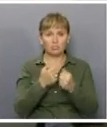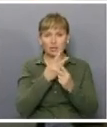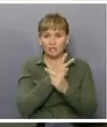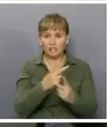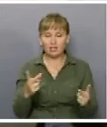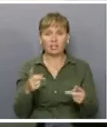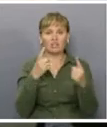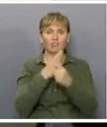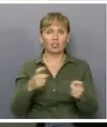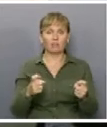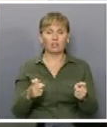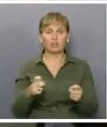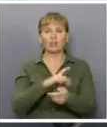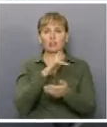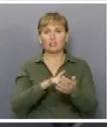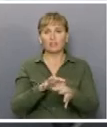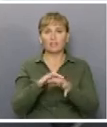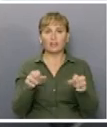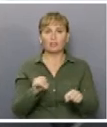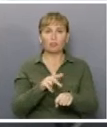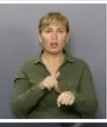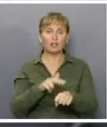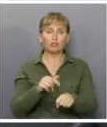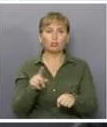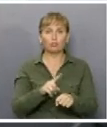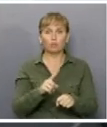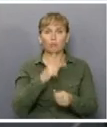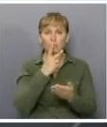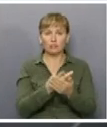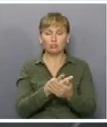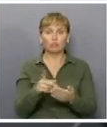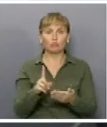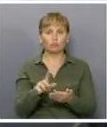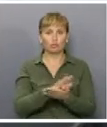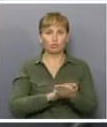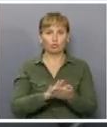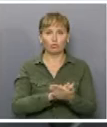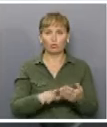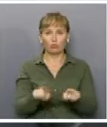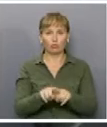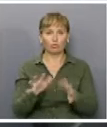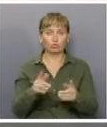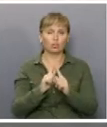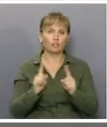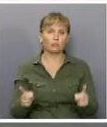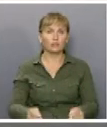информацию, собранную городскими властями и полицией, чтобы гарантировать то, что ничего подобного больше не